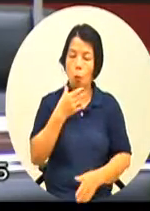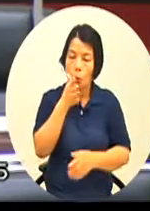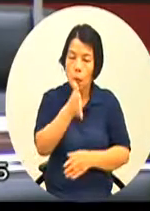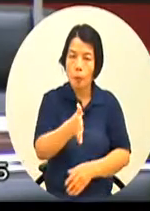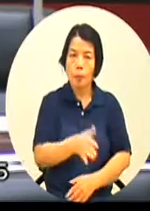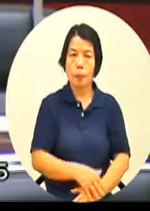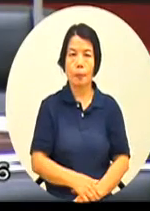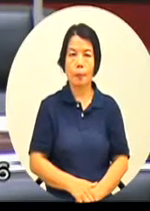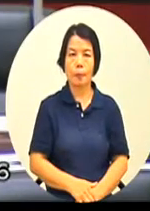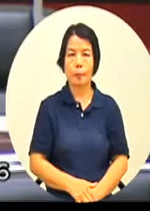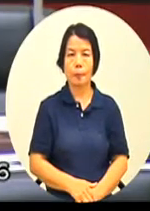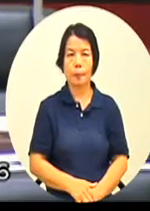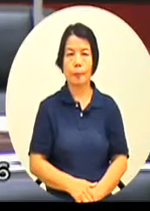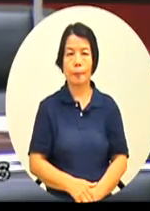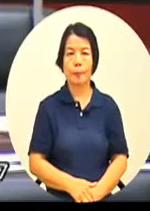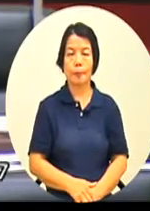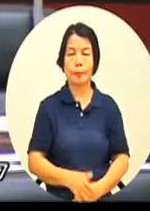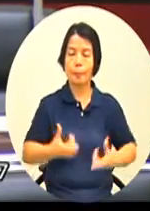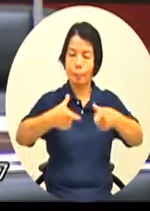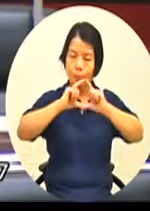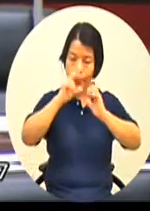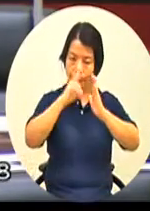好、哦，请你回答一下。